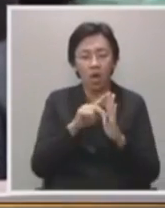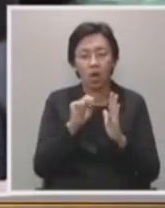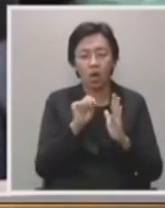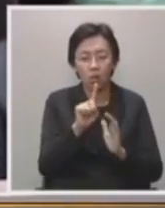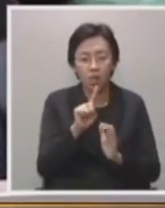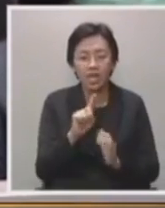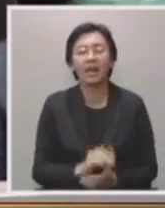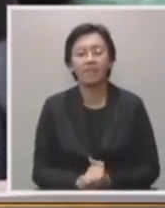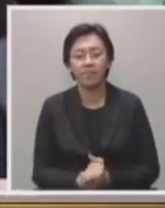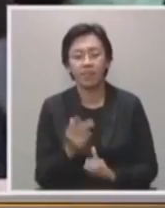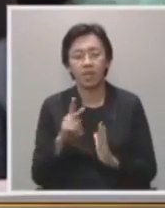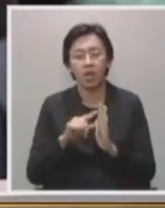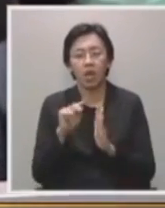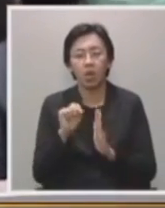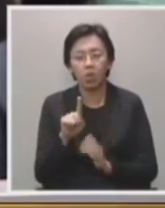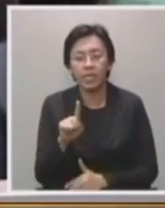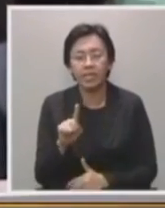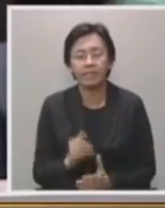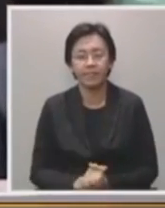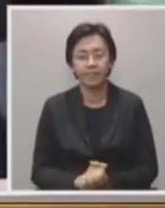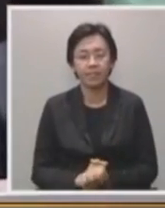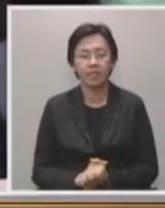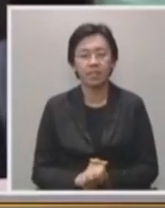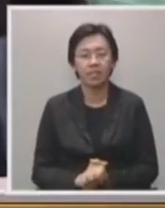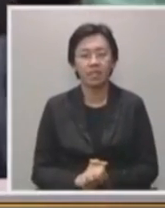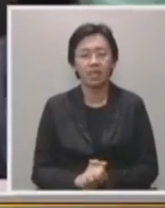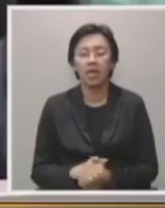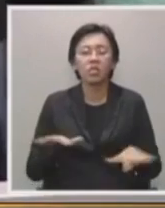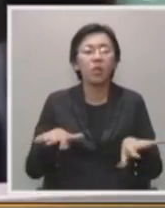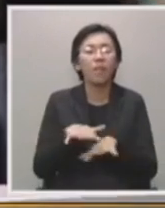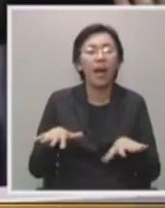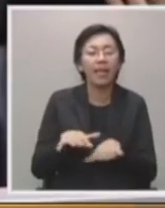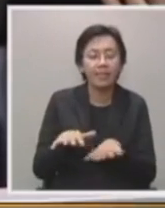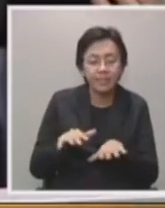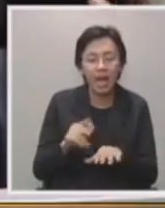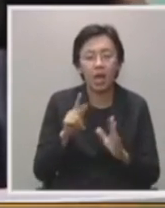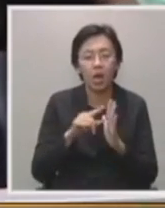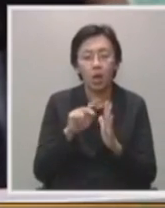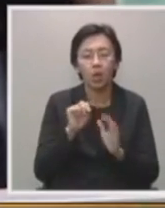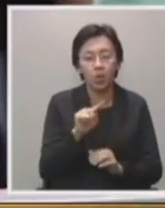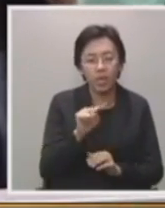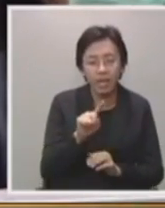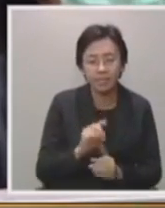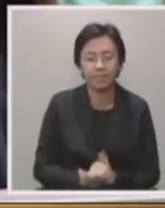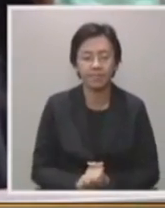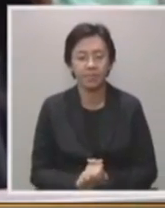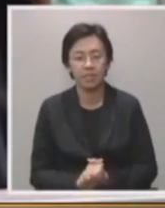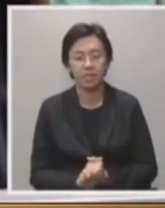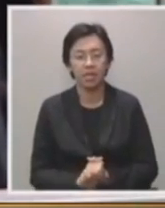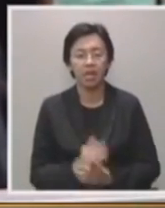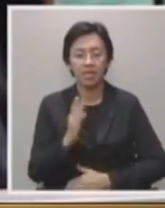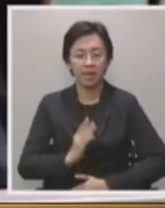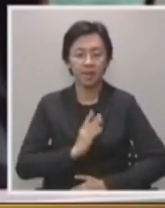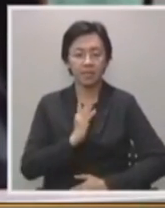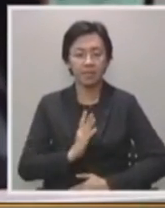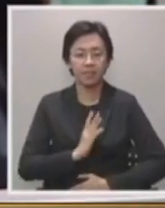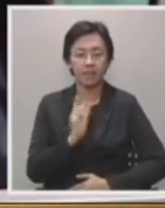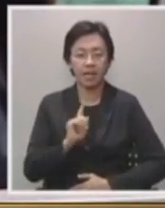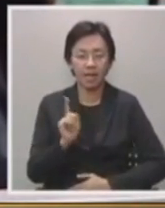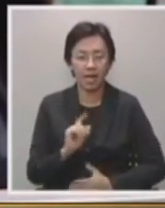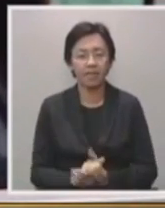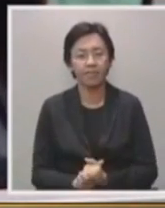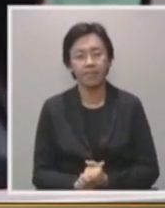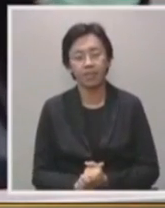ถ้าใช้กันจริงๆก็คือเป็นถ้อยคำที่ใช้กันแบบไม่เป็นทางการนะครับท่านประธานครับถ้าจะใช้เป็นทางการก็คือมีส